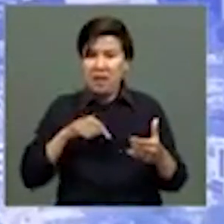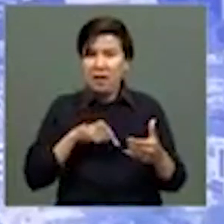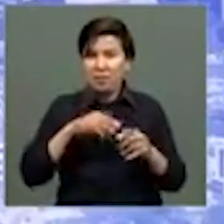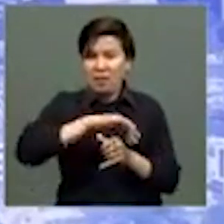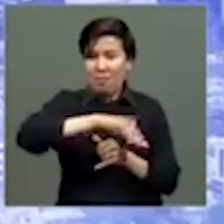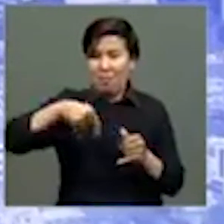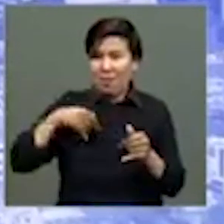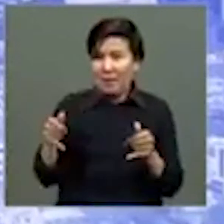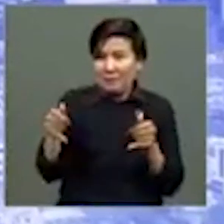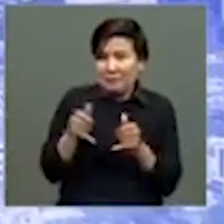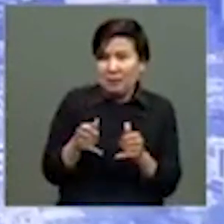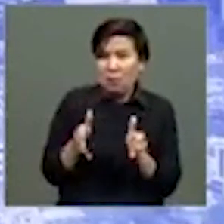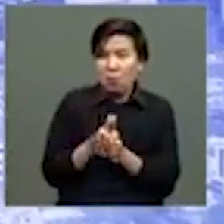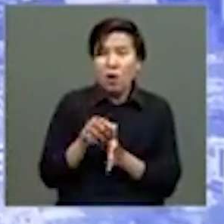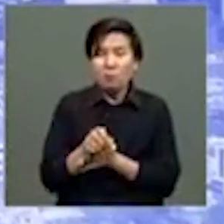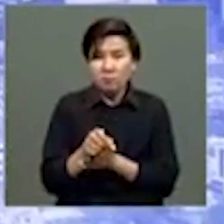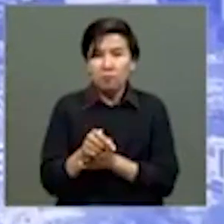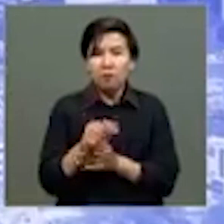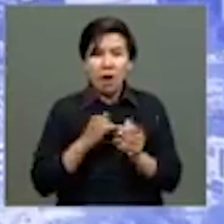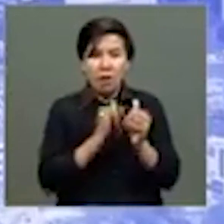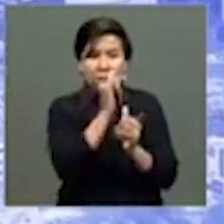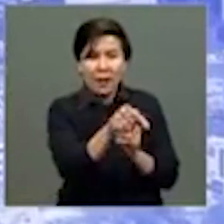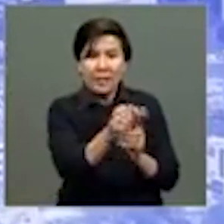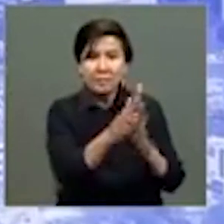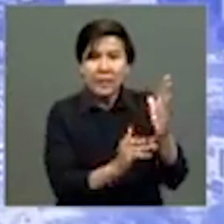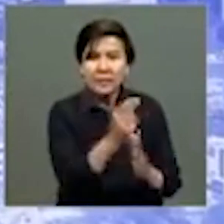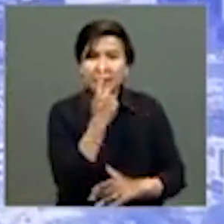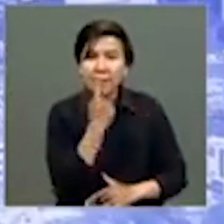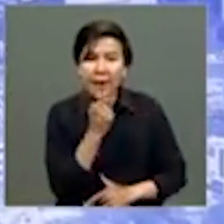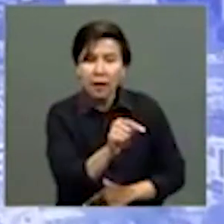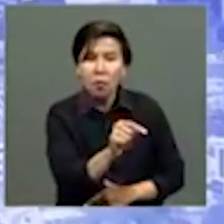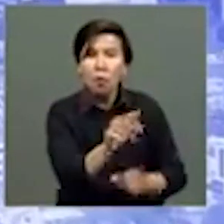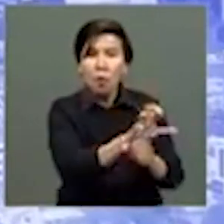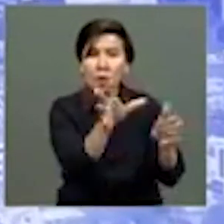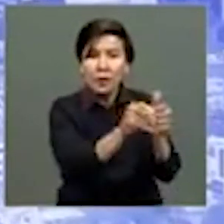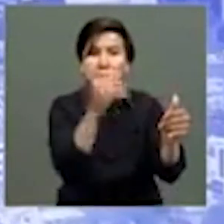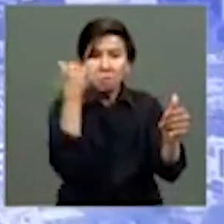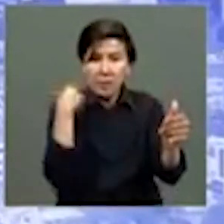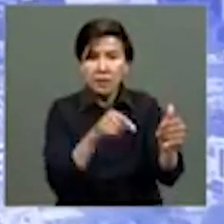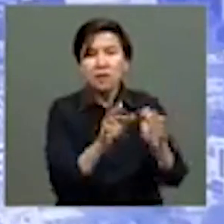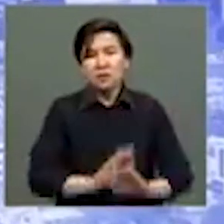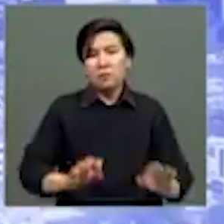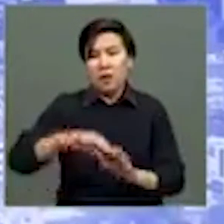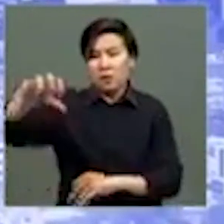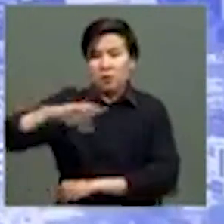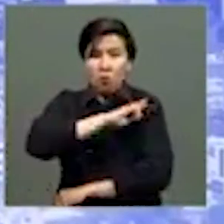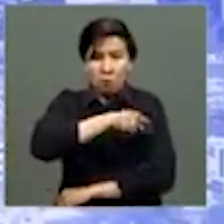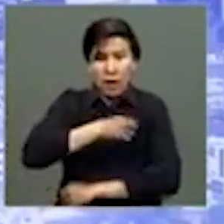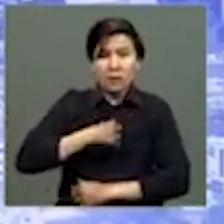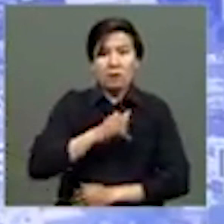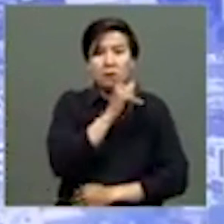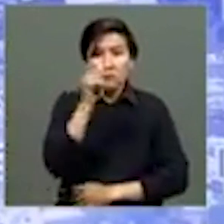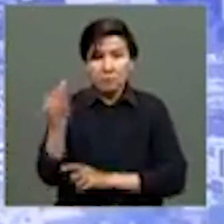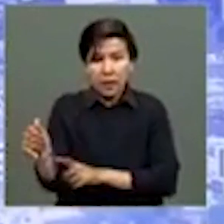ดเชื้อหรือท่านไปในพื้นที่เสี่ยงสูงที่มีผู้ติดเชื้อท่านต้องรีบไปรายงานที่โรงพยาบาลใกล้บ้านและ